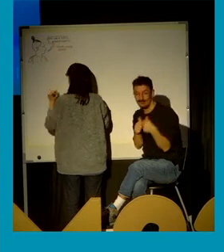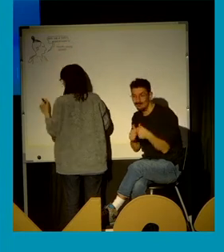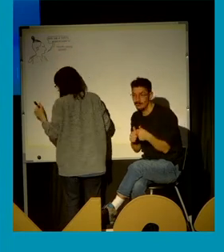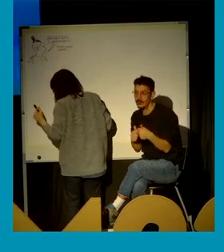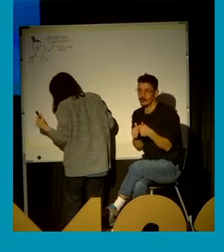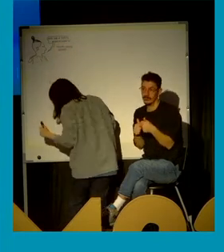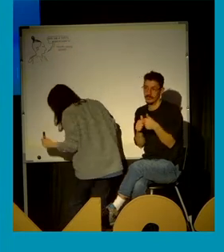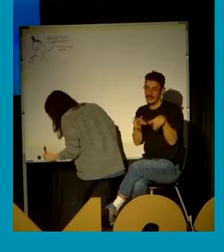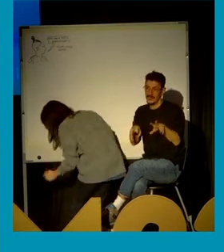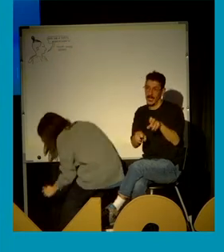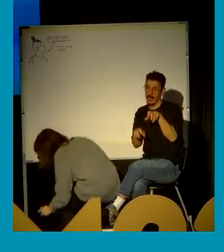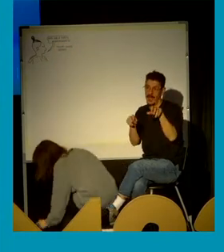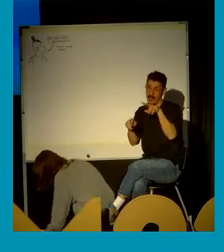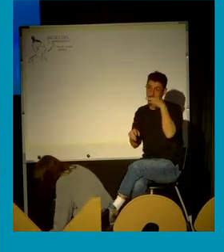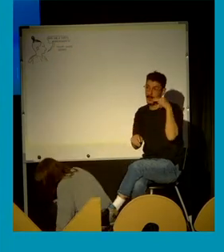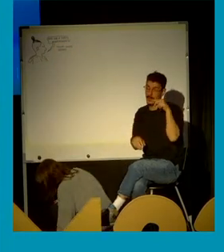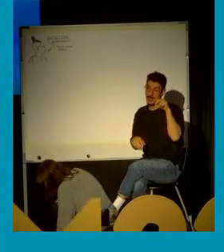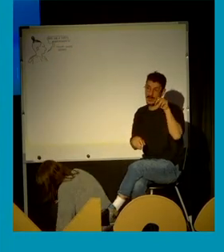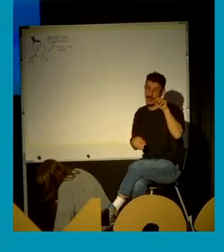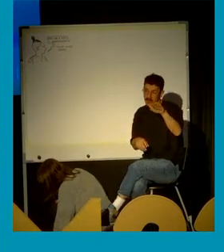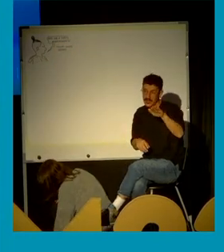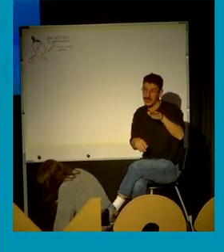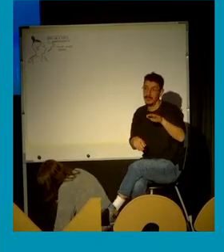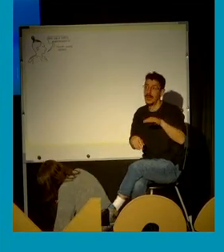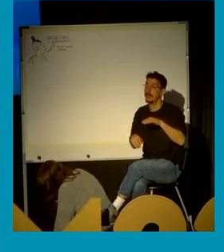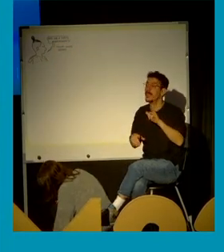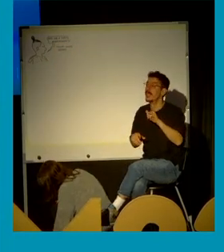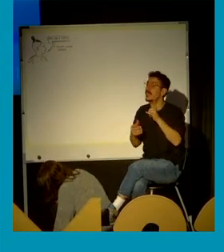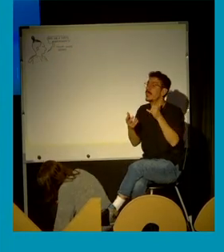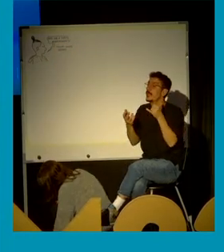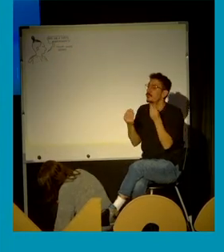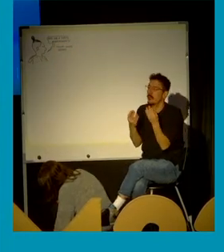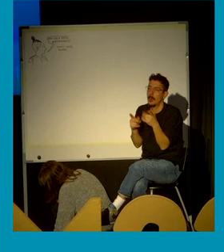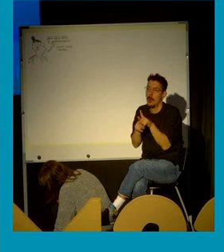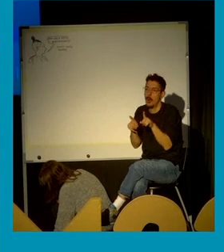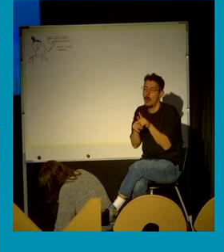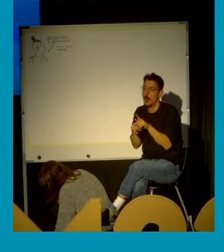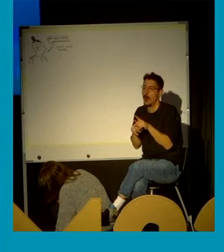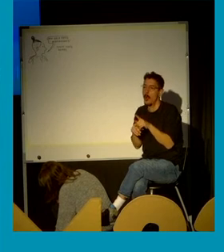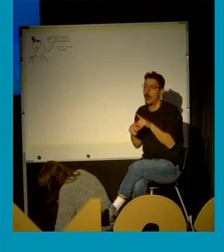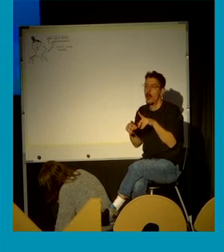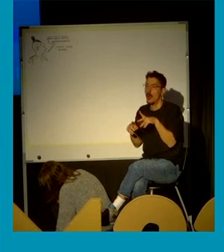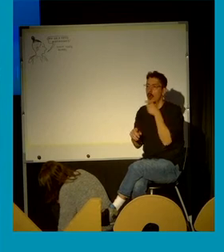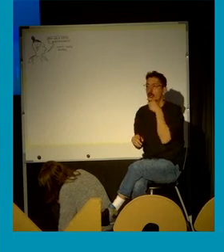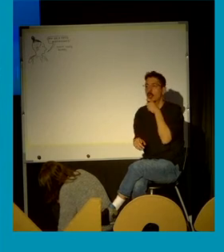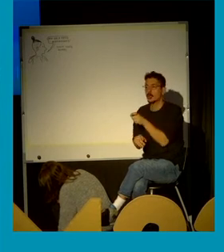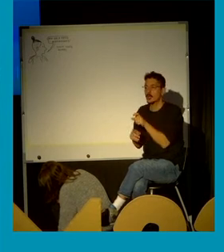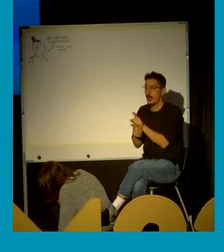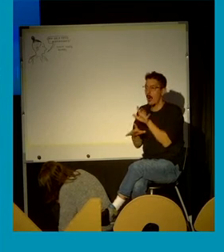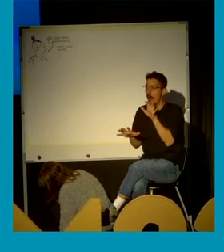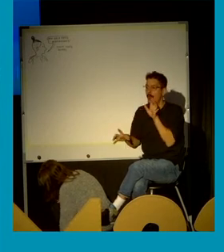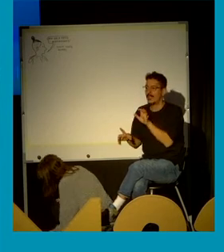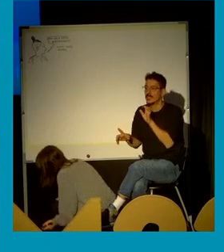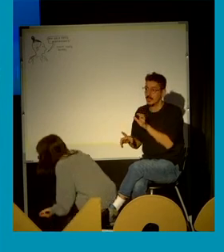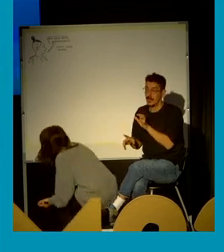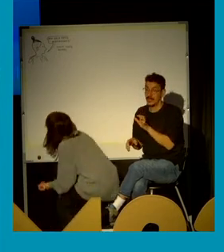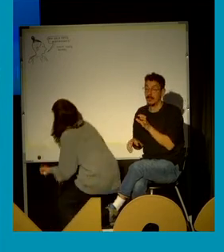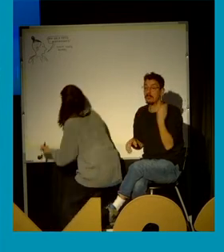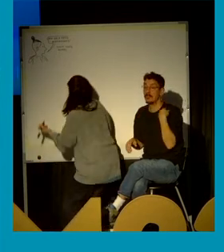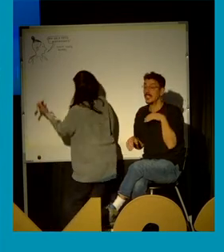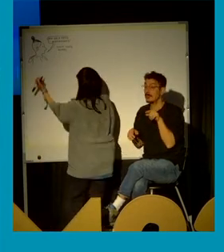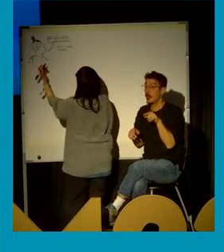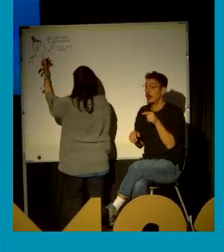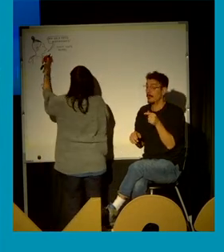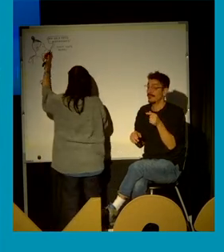amb també masculinismes i altres contraofensives, no? que evidentment no deixaran que sigui tan